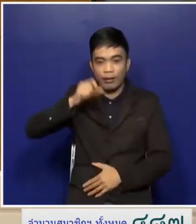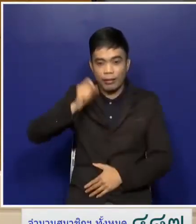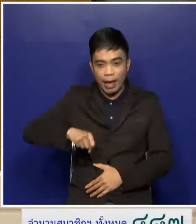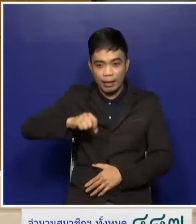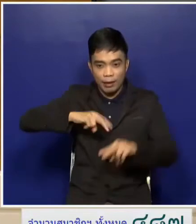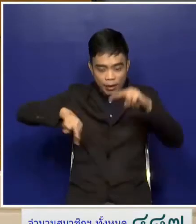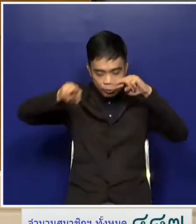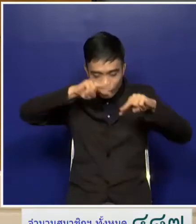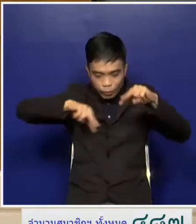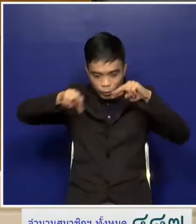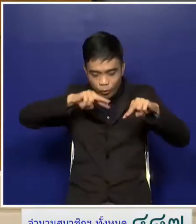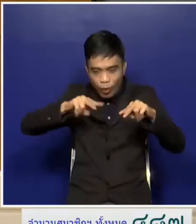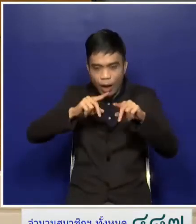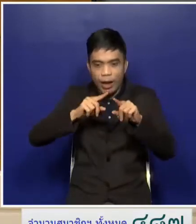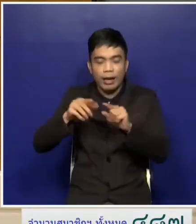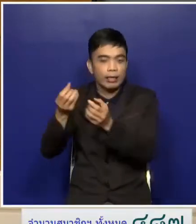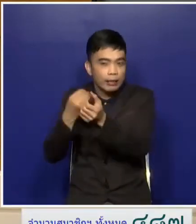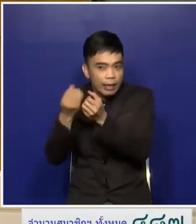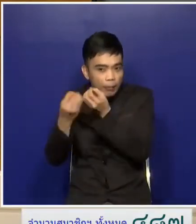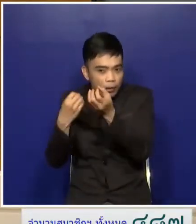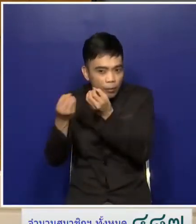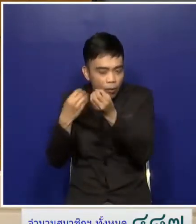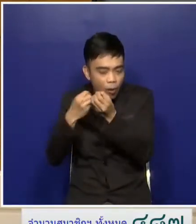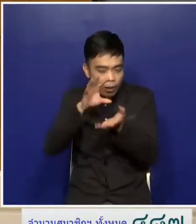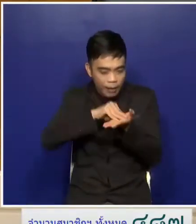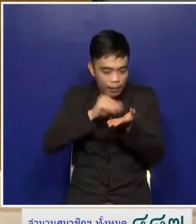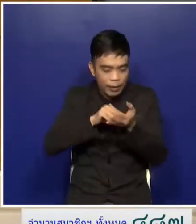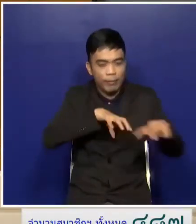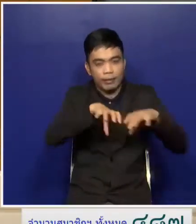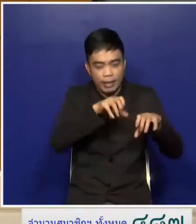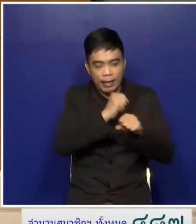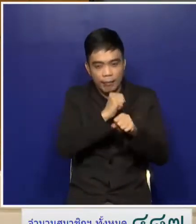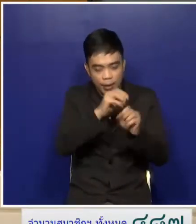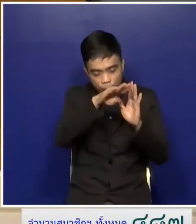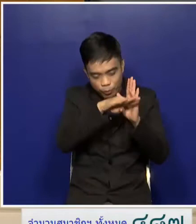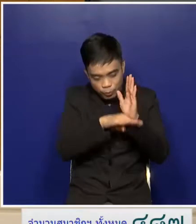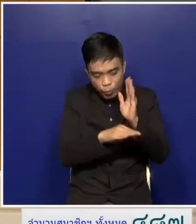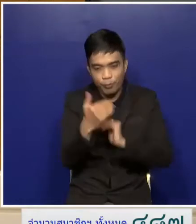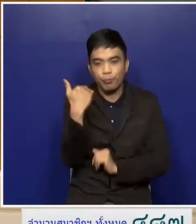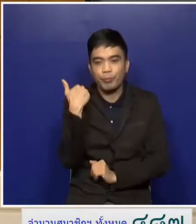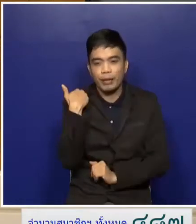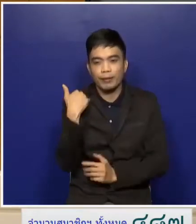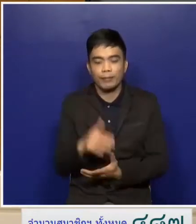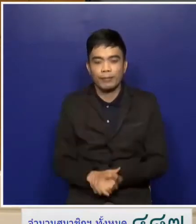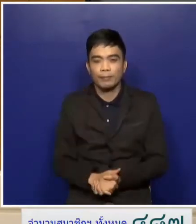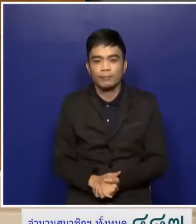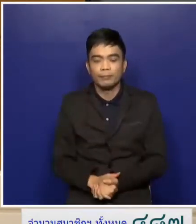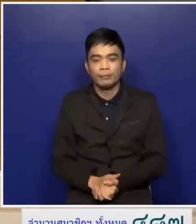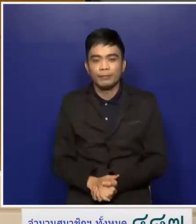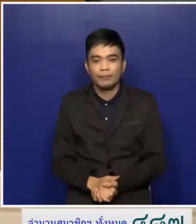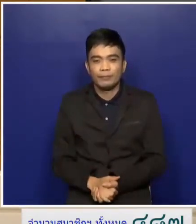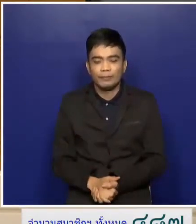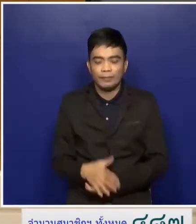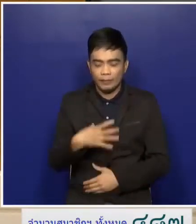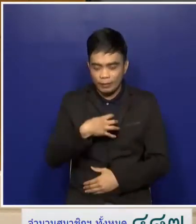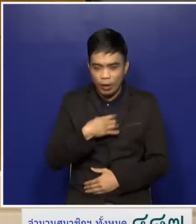ครับที่ได้นำเินการตามข้อแนะนำของท่านนะครับผมขอย่ดให้ข้อ